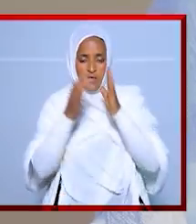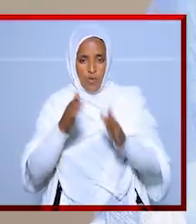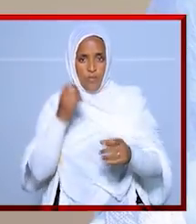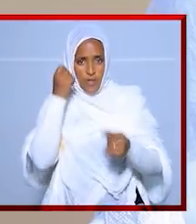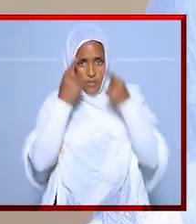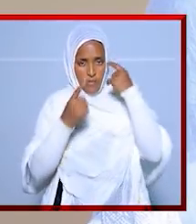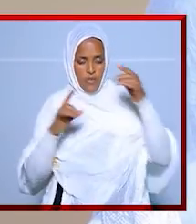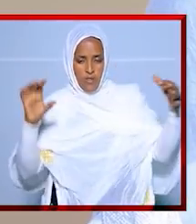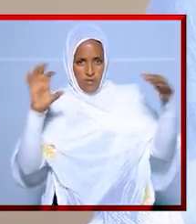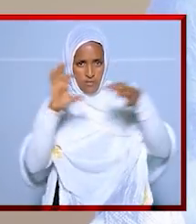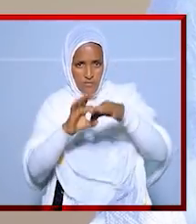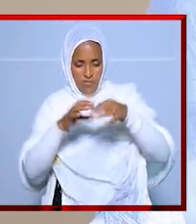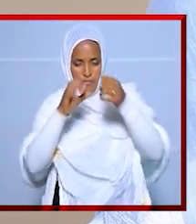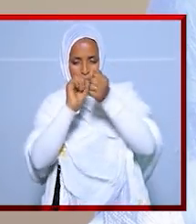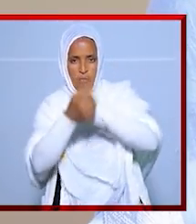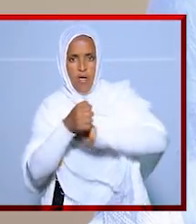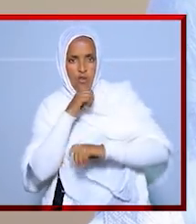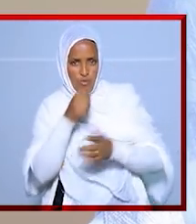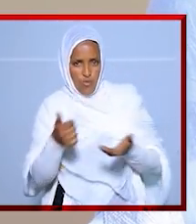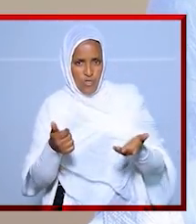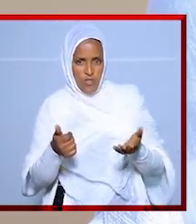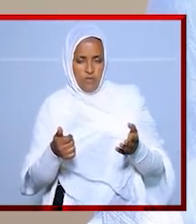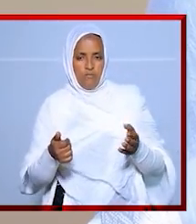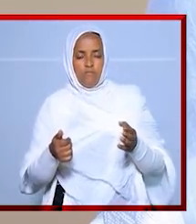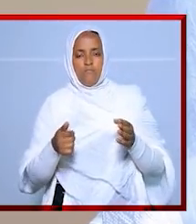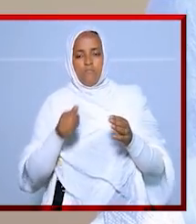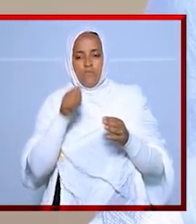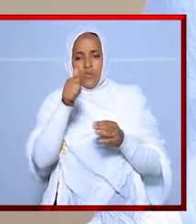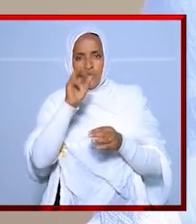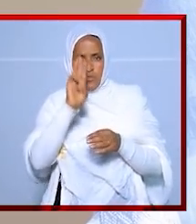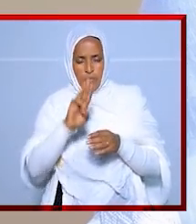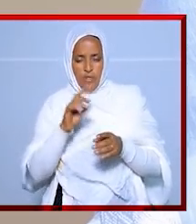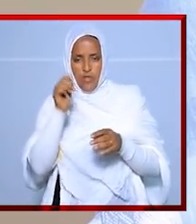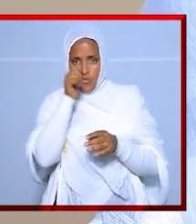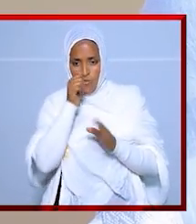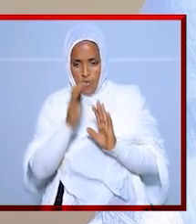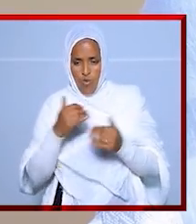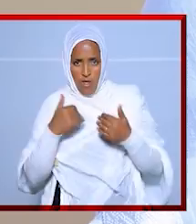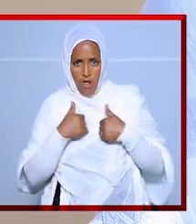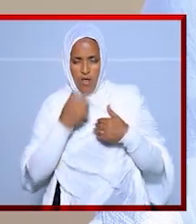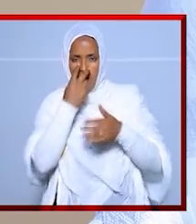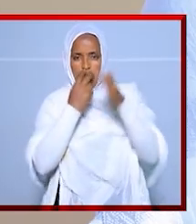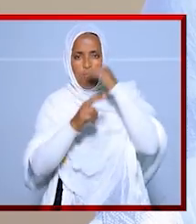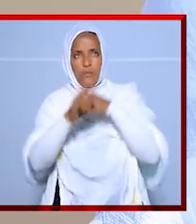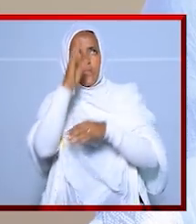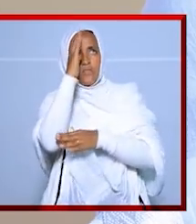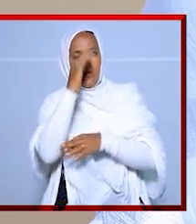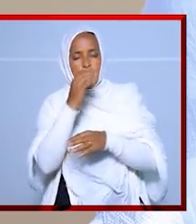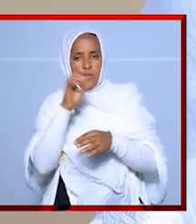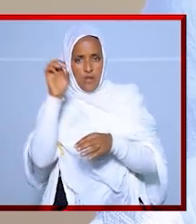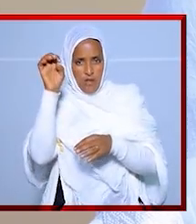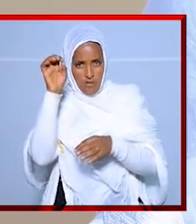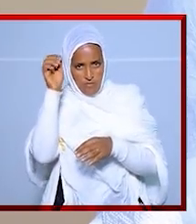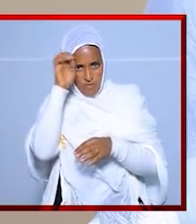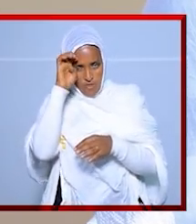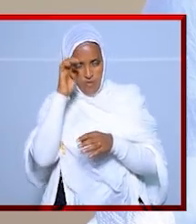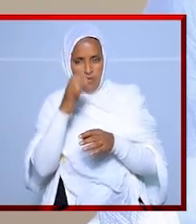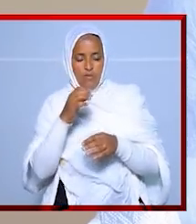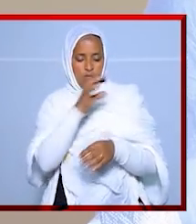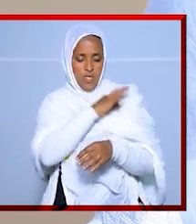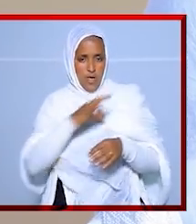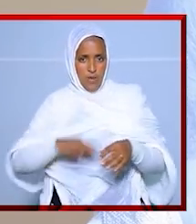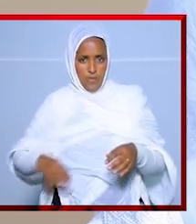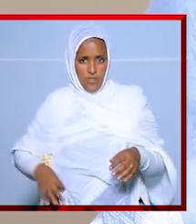ሀገራዊ መግባባት አንድነት የማይለወጥ ሰብእና ኢትዮጵያውያን እንዳላቸው ነቢየ እግዚአብሔር ኤርሚያስም